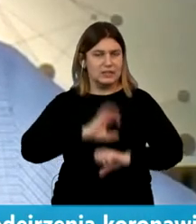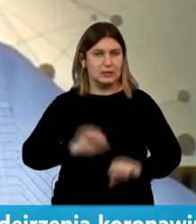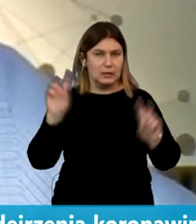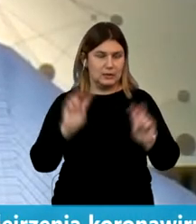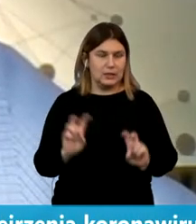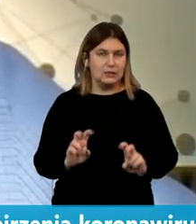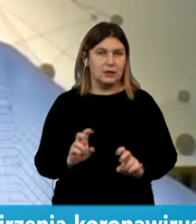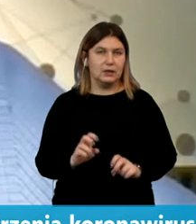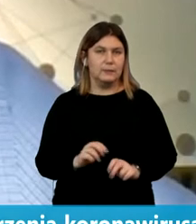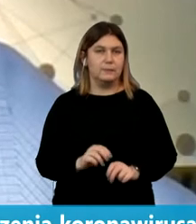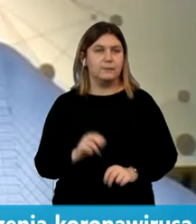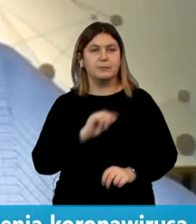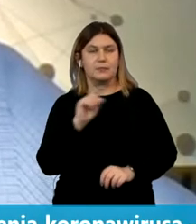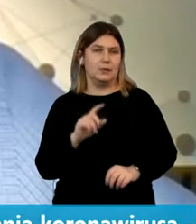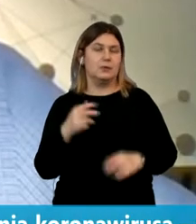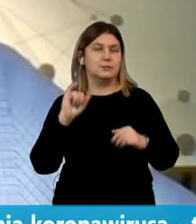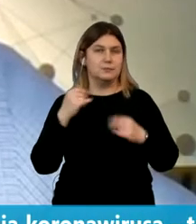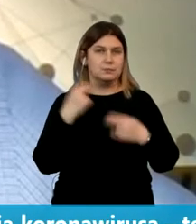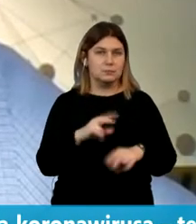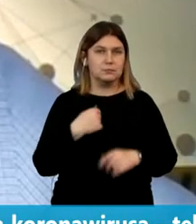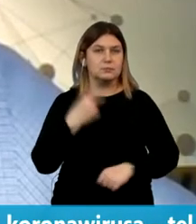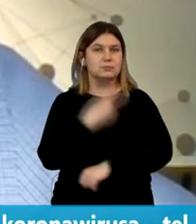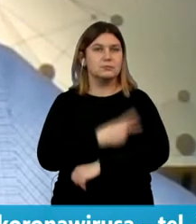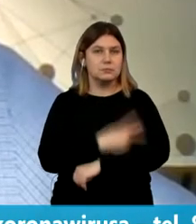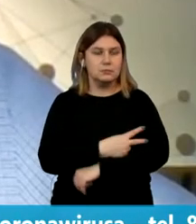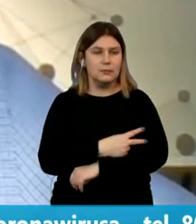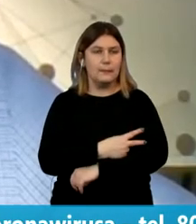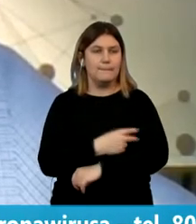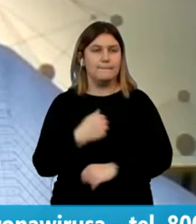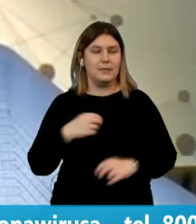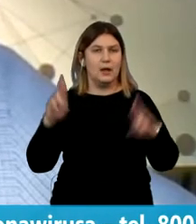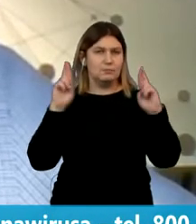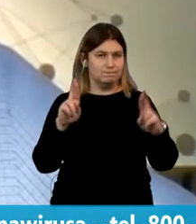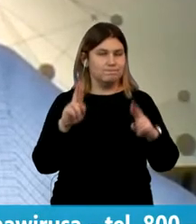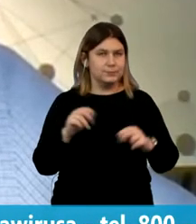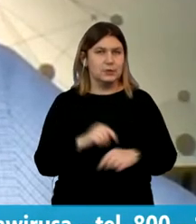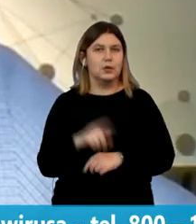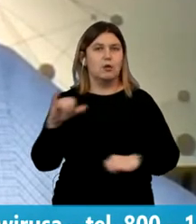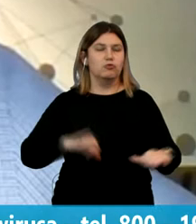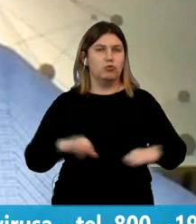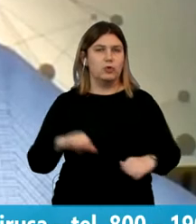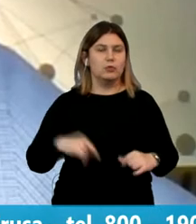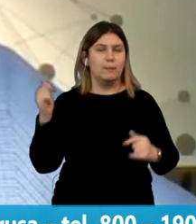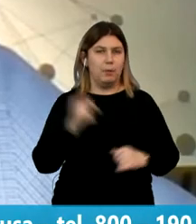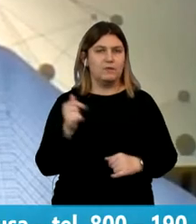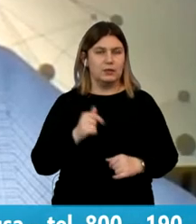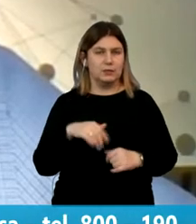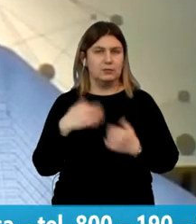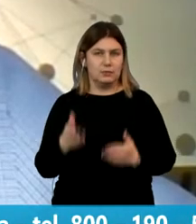wrócimy do normalności. Także ja za taksówkarzy na pewno trzymam kciuki i rząd powinien się nad tym problemem również